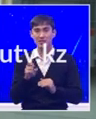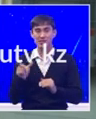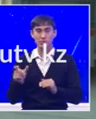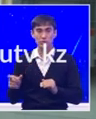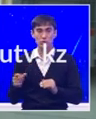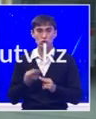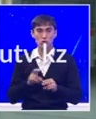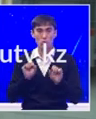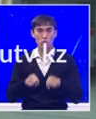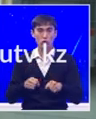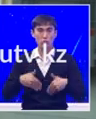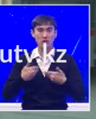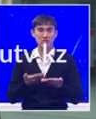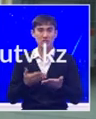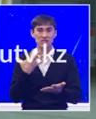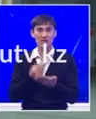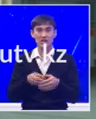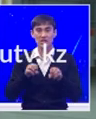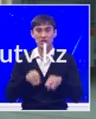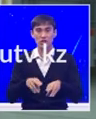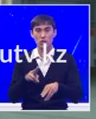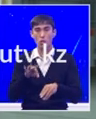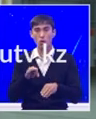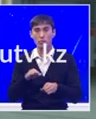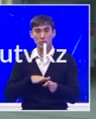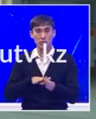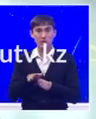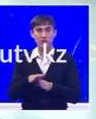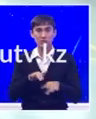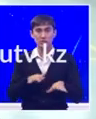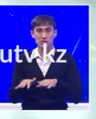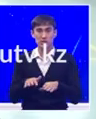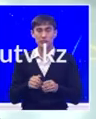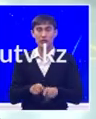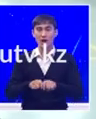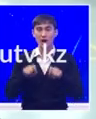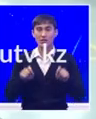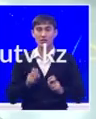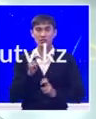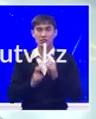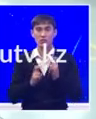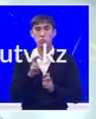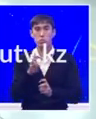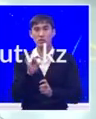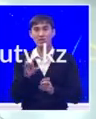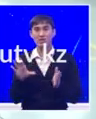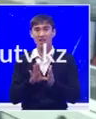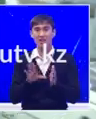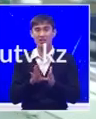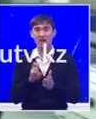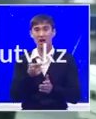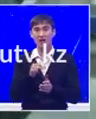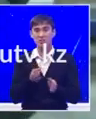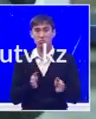которые уже могут предложить свои решения по оптимизации процессов. Открытие завода бытовых электро- и газовых плит Famous